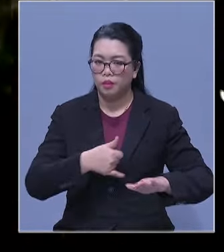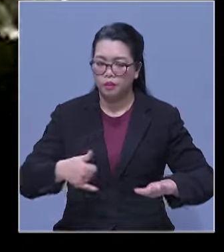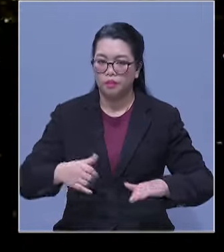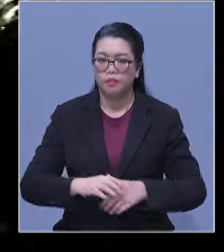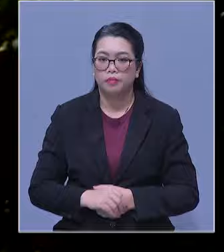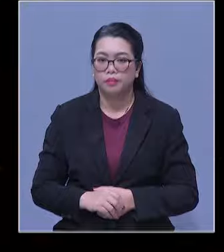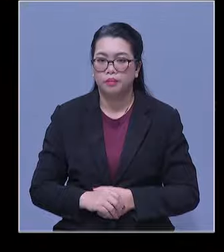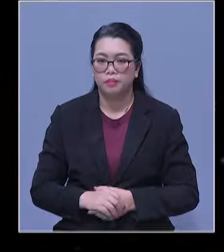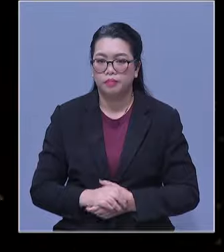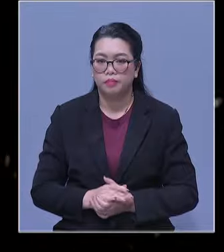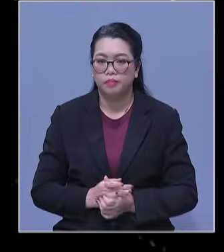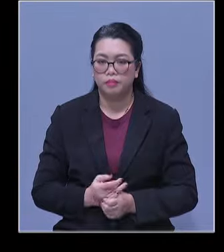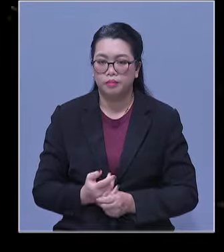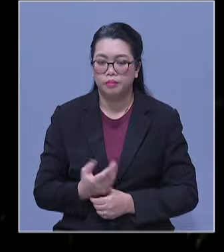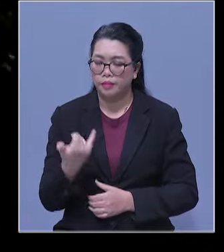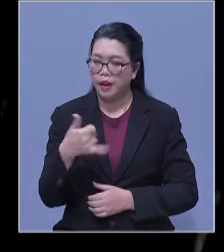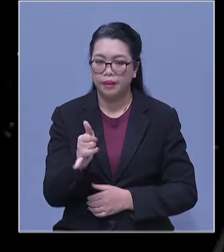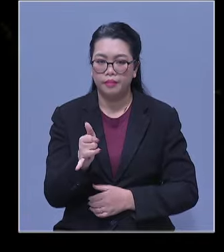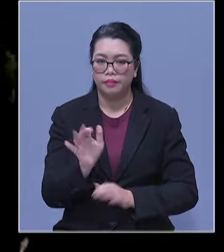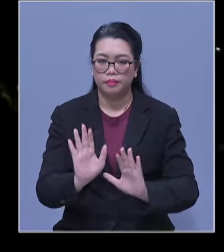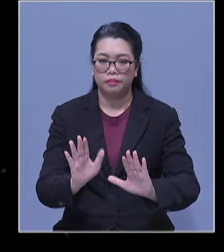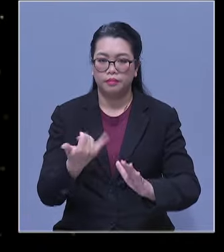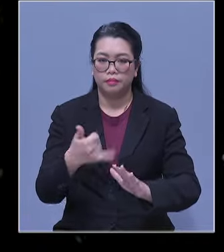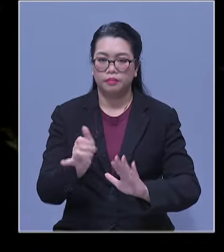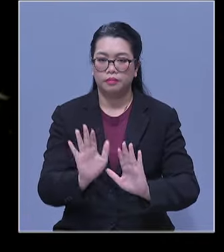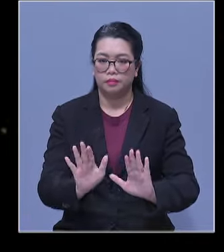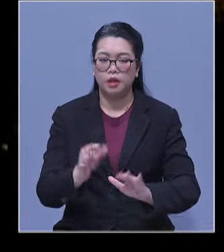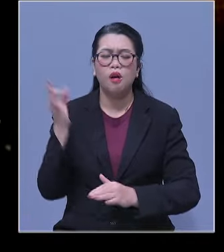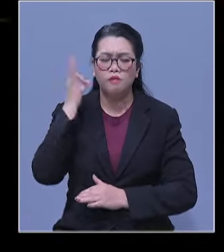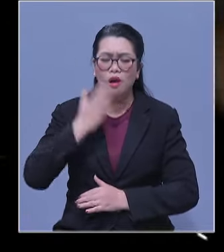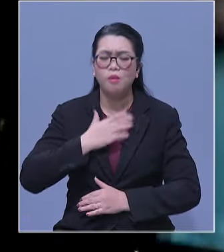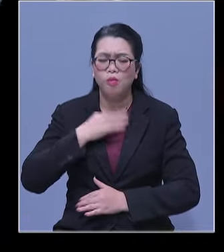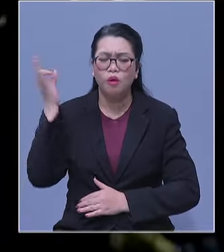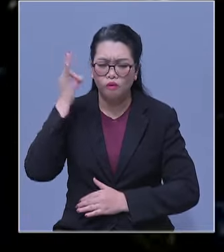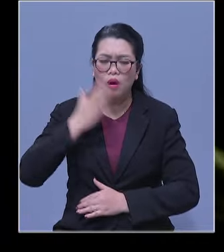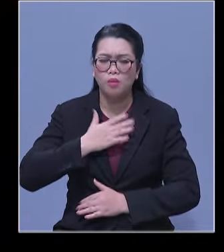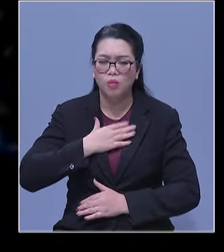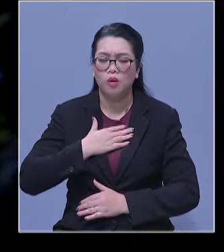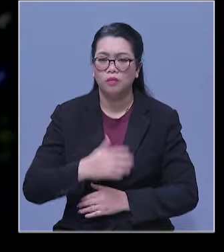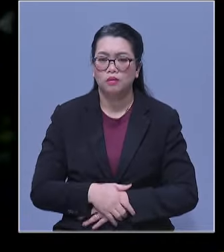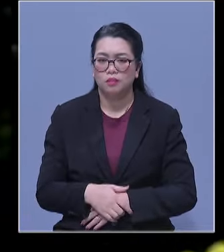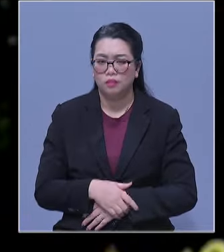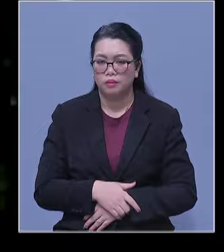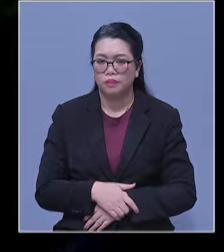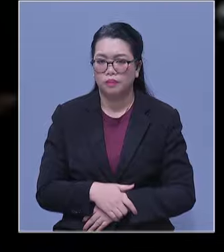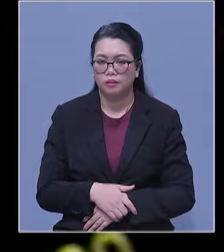ลงมา ไปหันหมอบหน้ารถ มาผมก่อนพี่ เดี๋ยว ก่อนค้นก่อนไม่มีผมขอผ่าผมเลยได้ไหมครับ